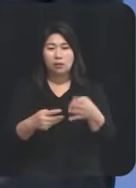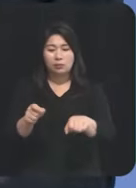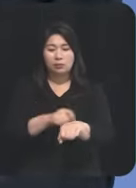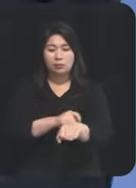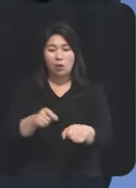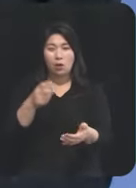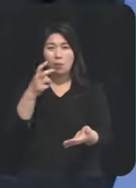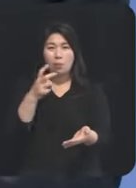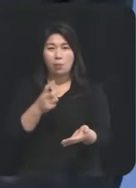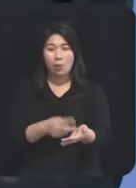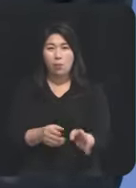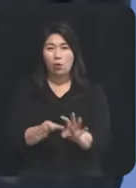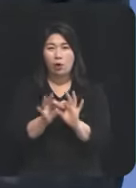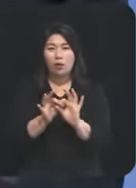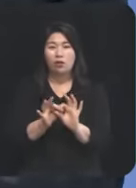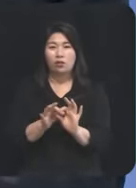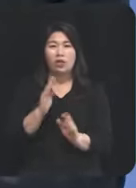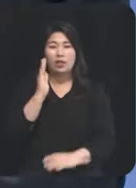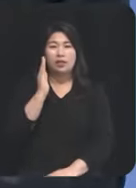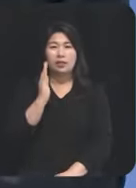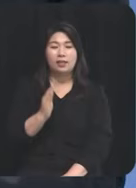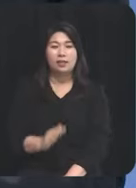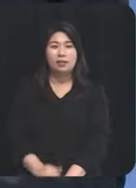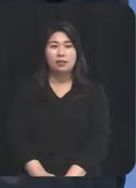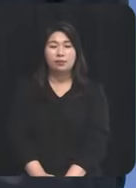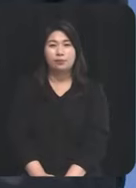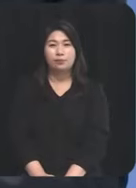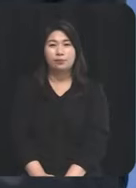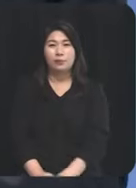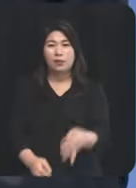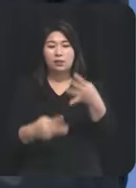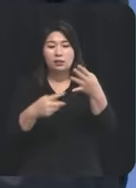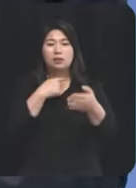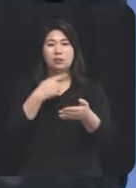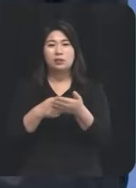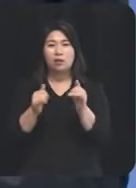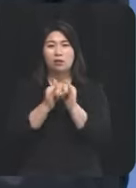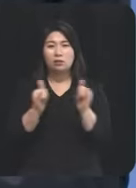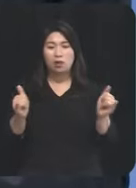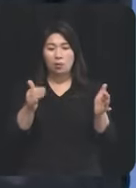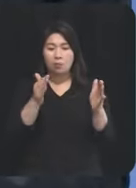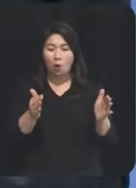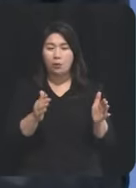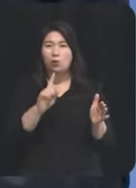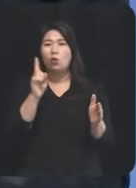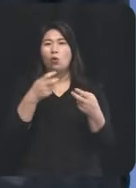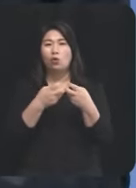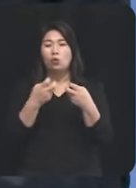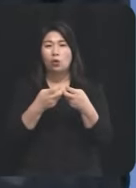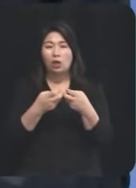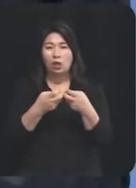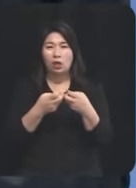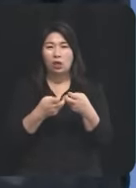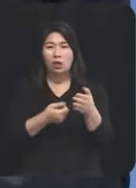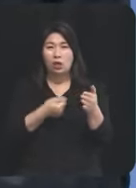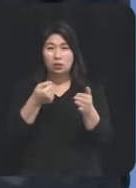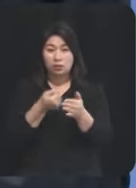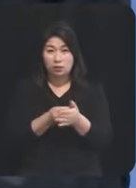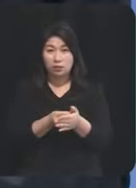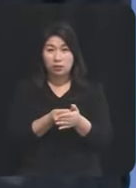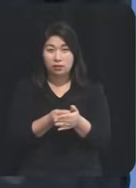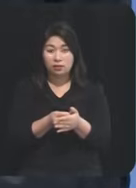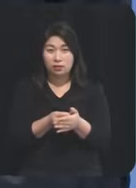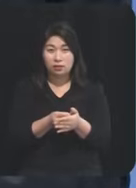4.3특별법에 아까 4.3 말씀도 주셨는데 4.3 희생자의 범위를 어떻게 정의하고 있는지